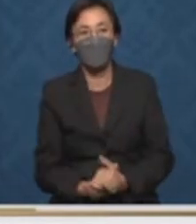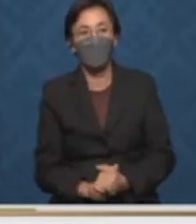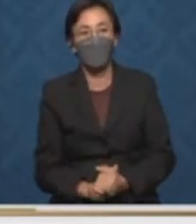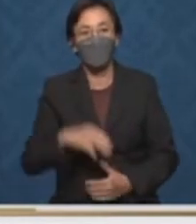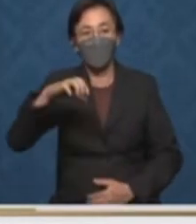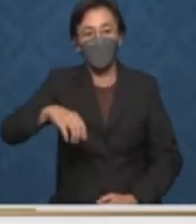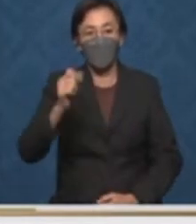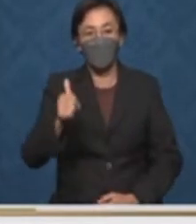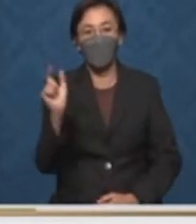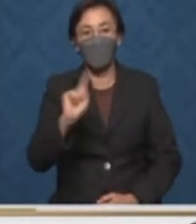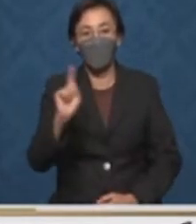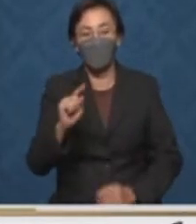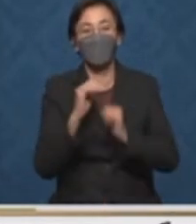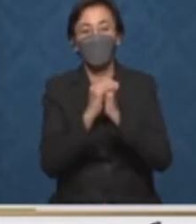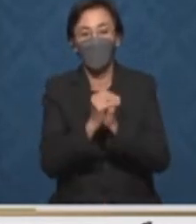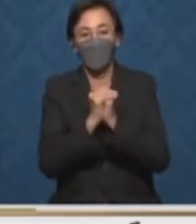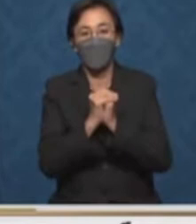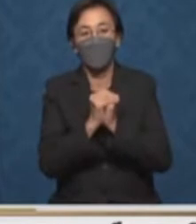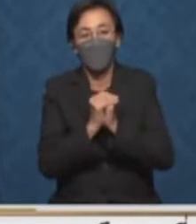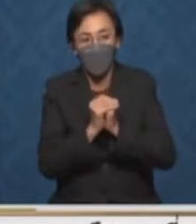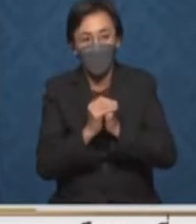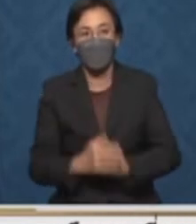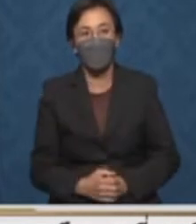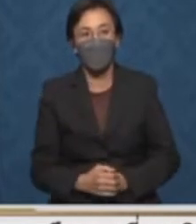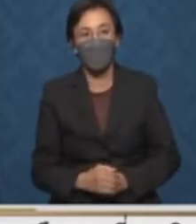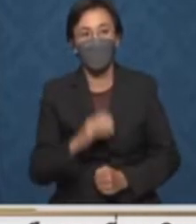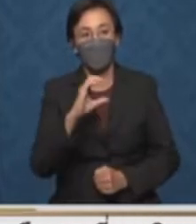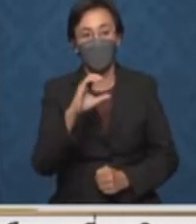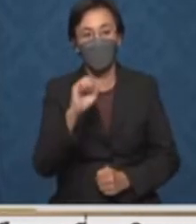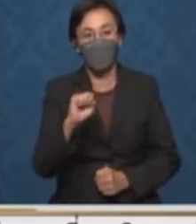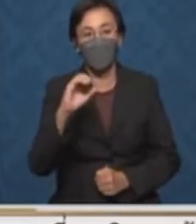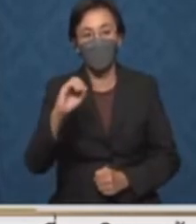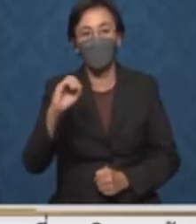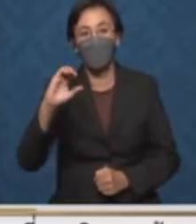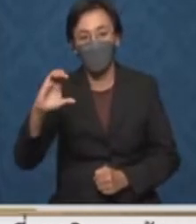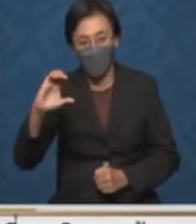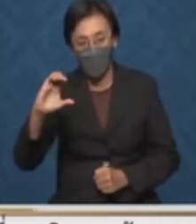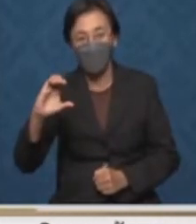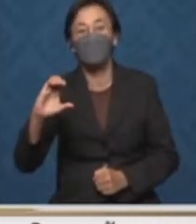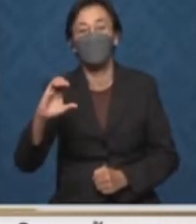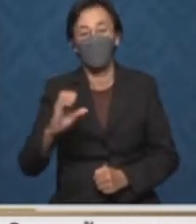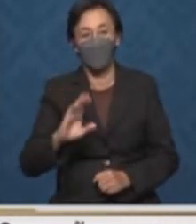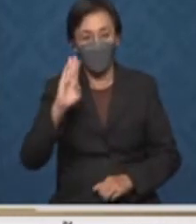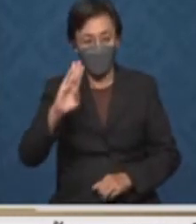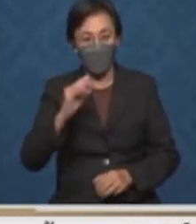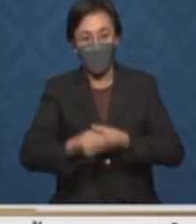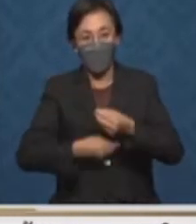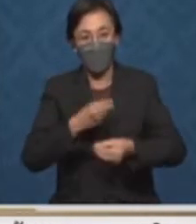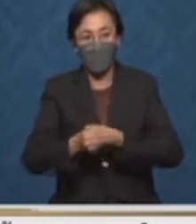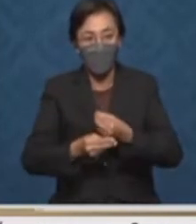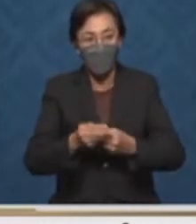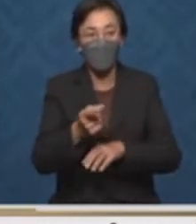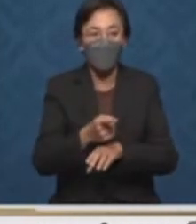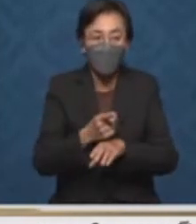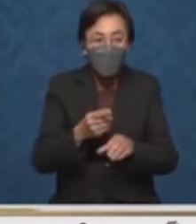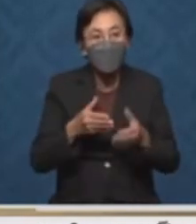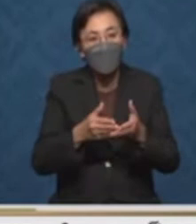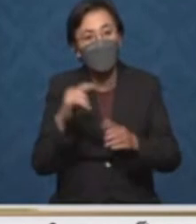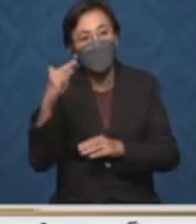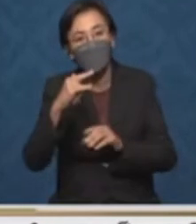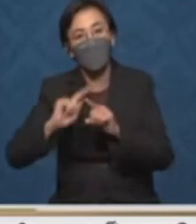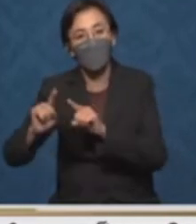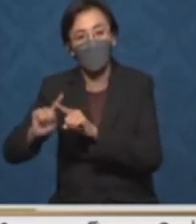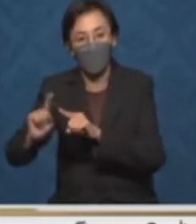ศจีนครับบริษัท CSOC เนี่ยทำหน้าที่เป็นนายหน้าค้าอาวุธนะครับถัดไปครับท่านประธ